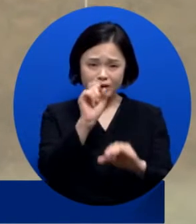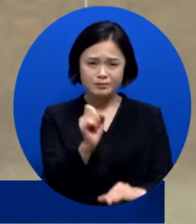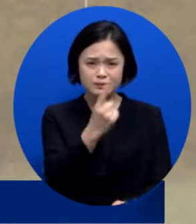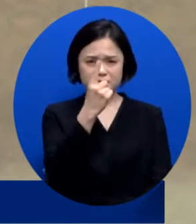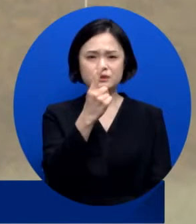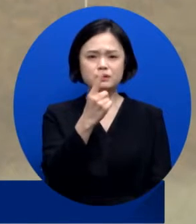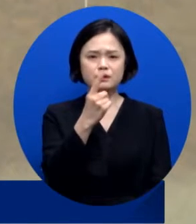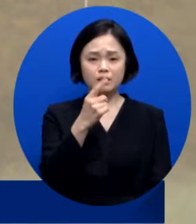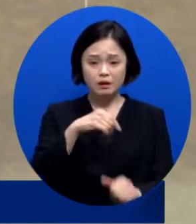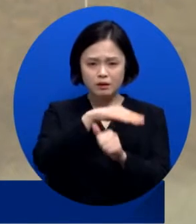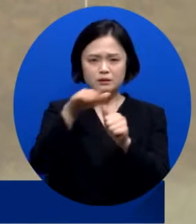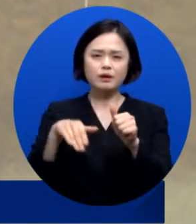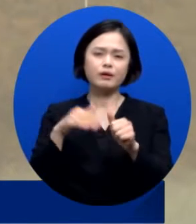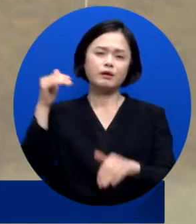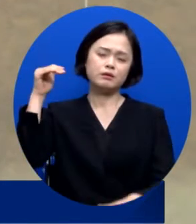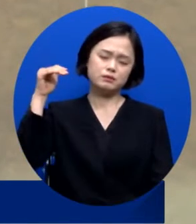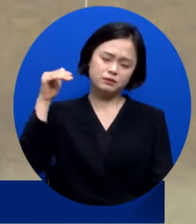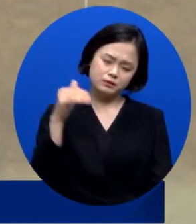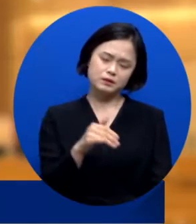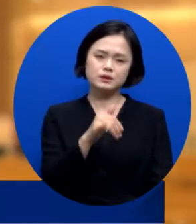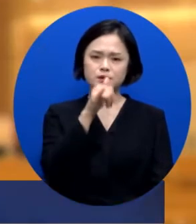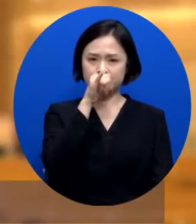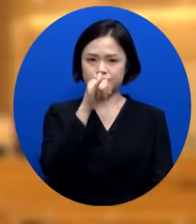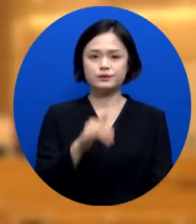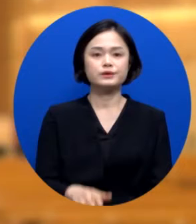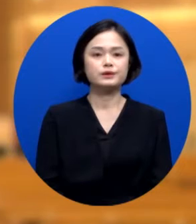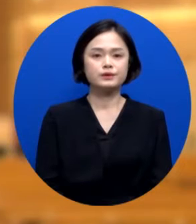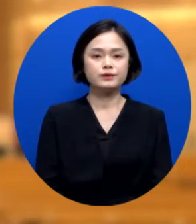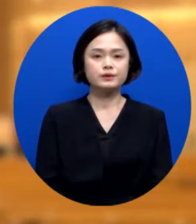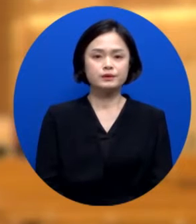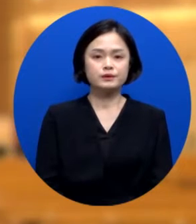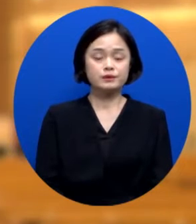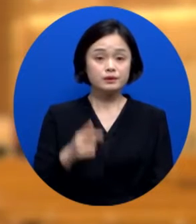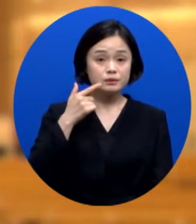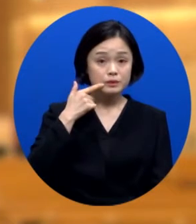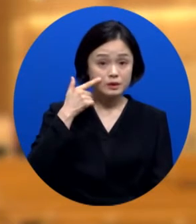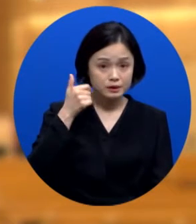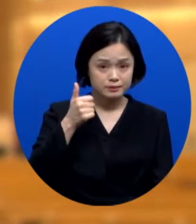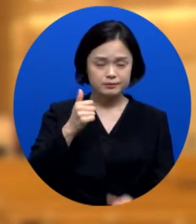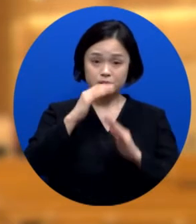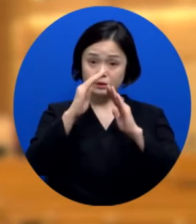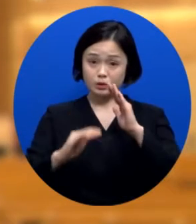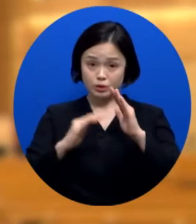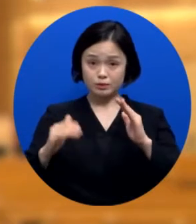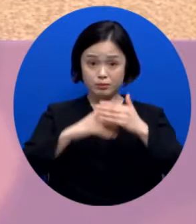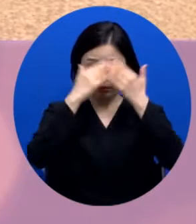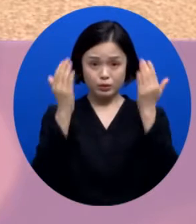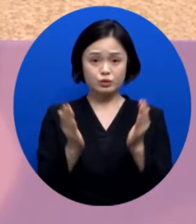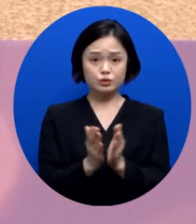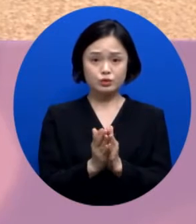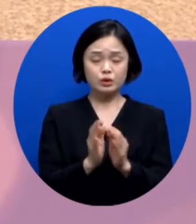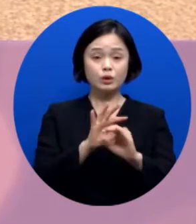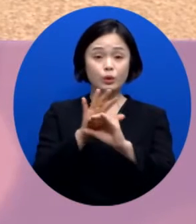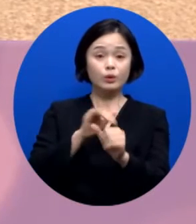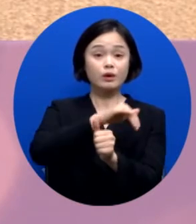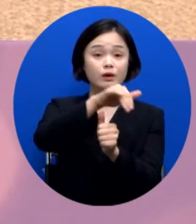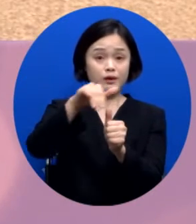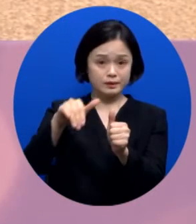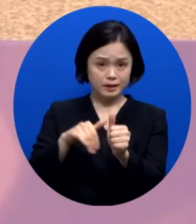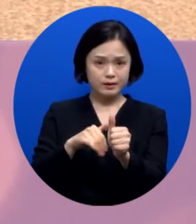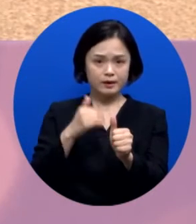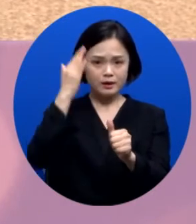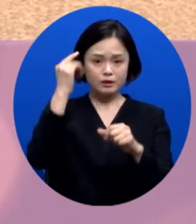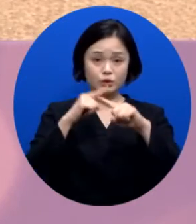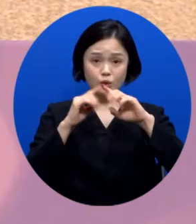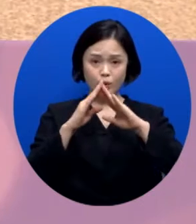받고 있다라는 사실도 확인이 되고 있는 것 같습니다. 목회자와 교인 모두 코로나19 상황에서 한국 교회가